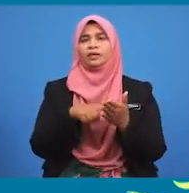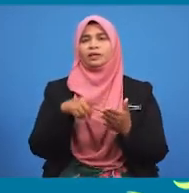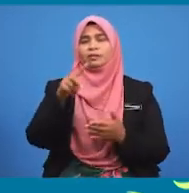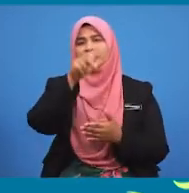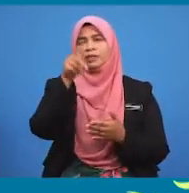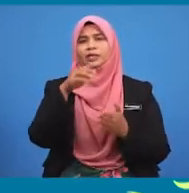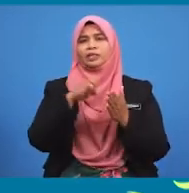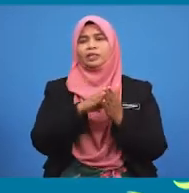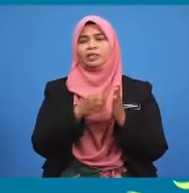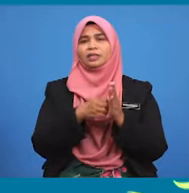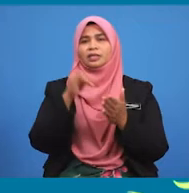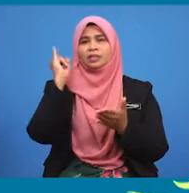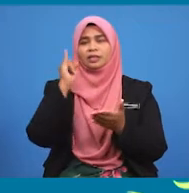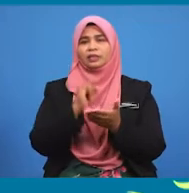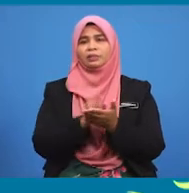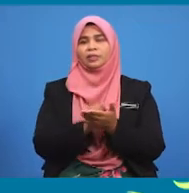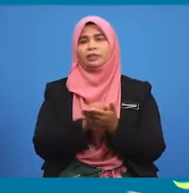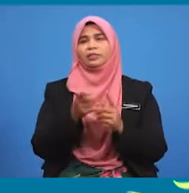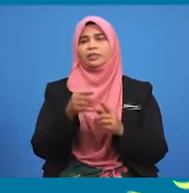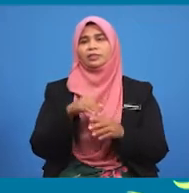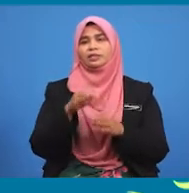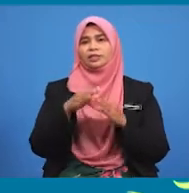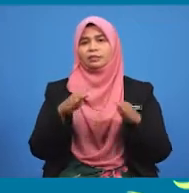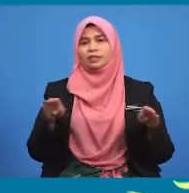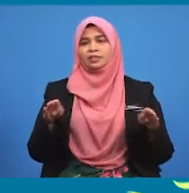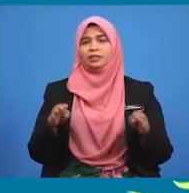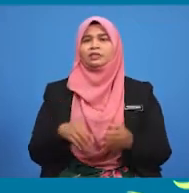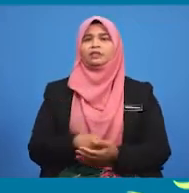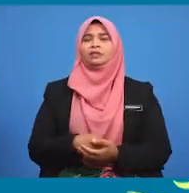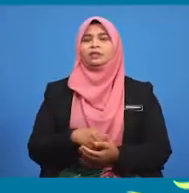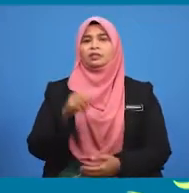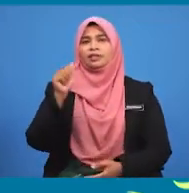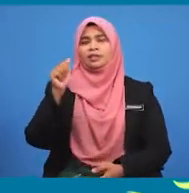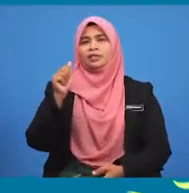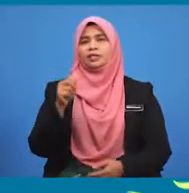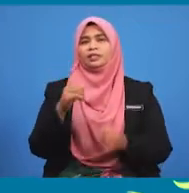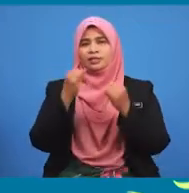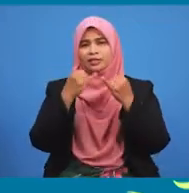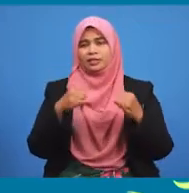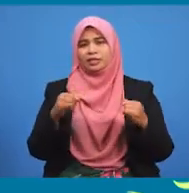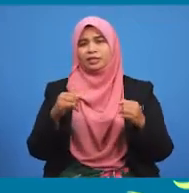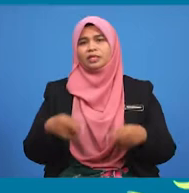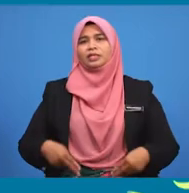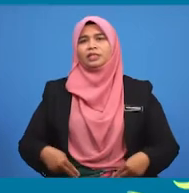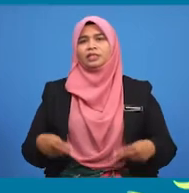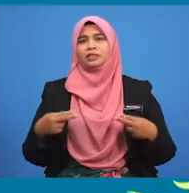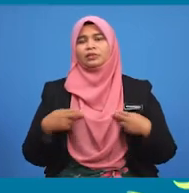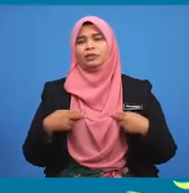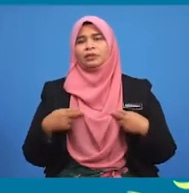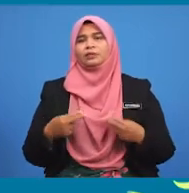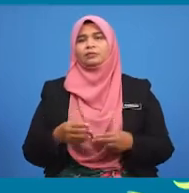apakah pengertian iman daripada segi bahasa? A. Sejahtera kehidupan.